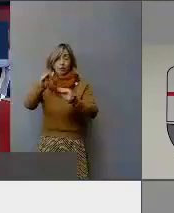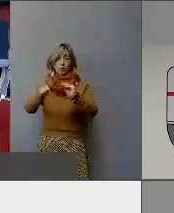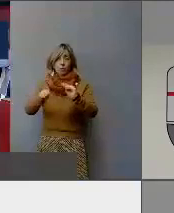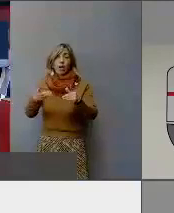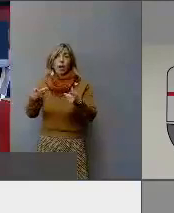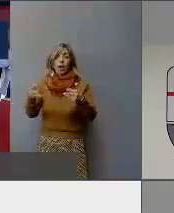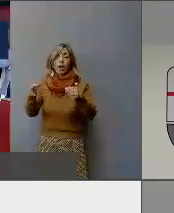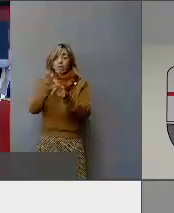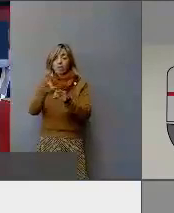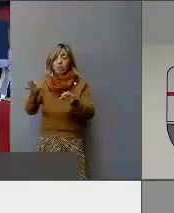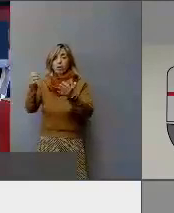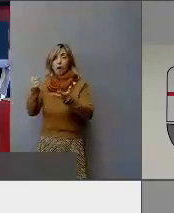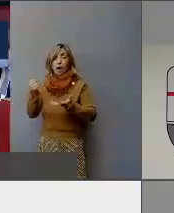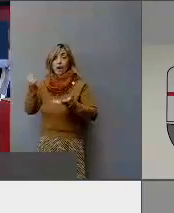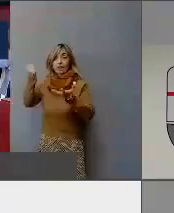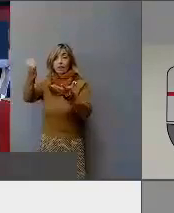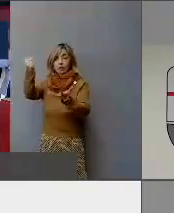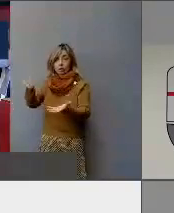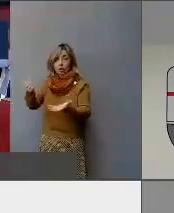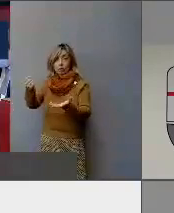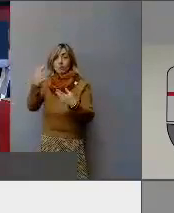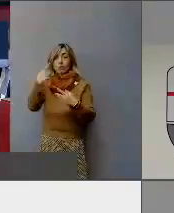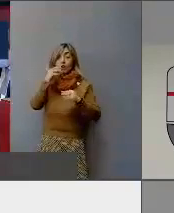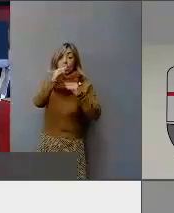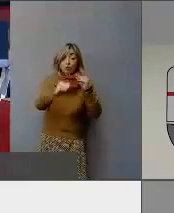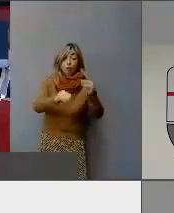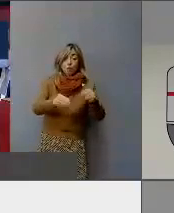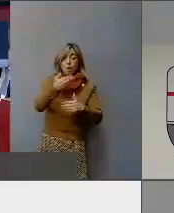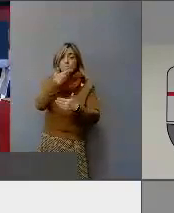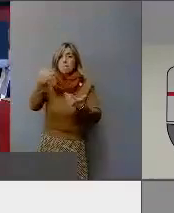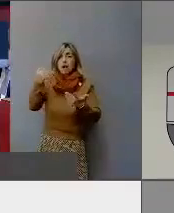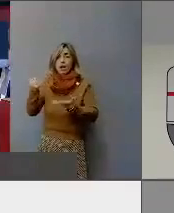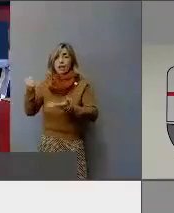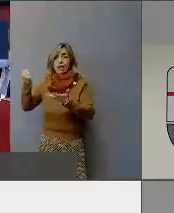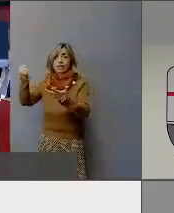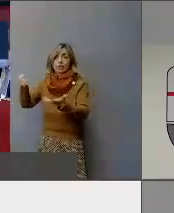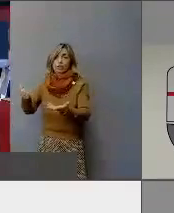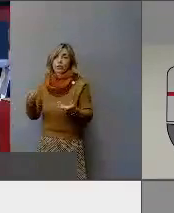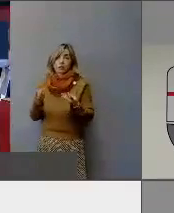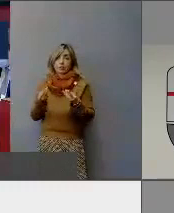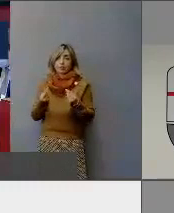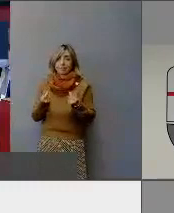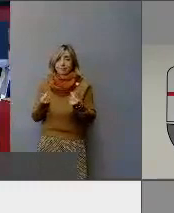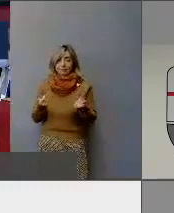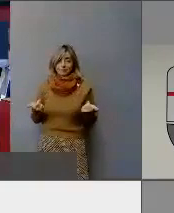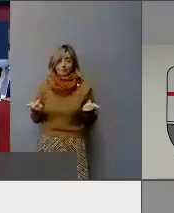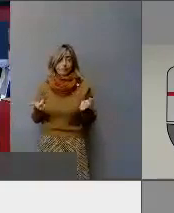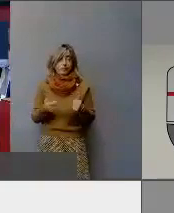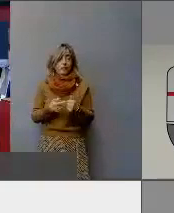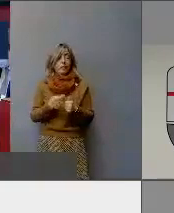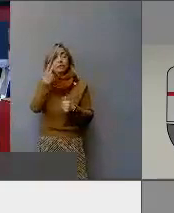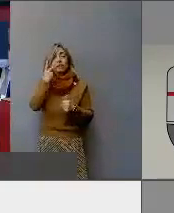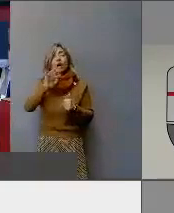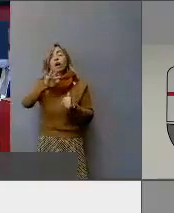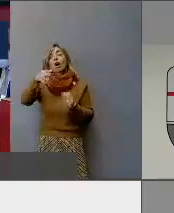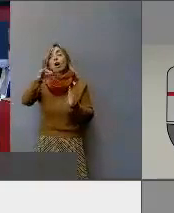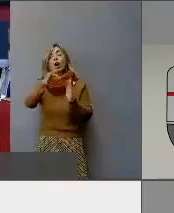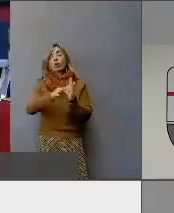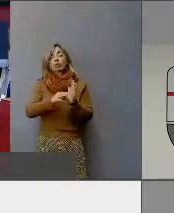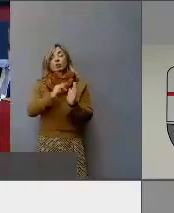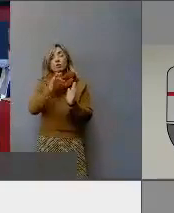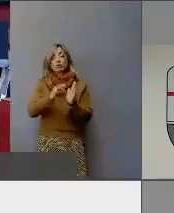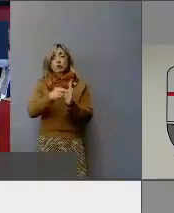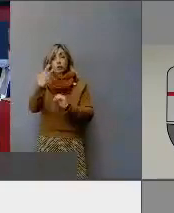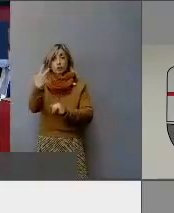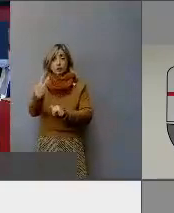risorse e chiaro che tutto rimane evanescence passiamo all'ordine del giorno numero 3